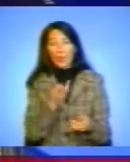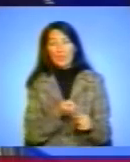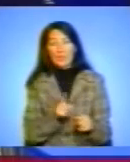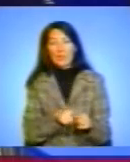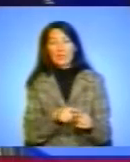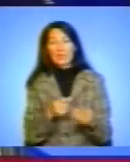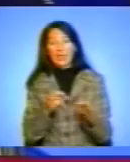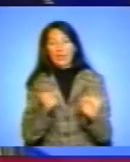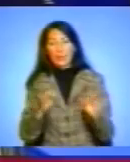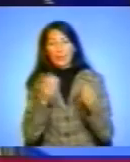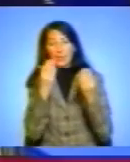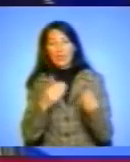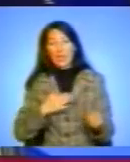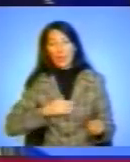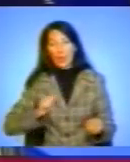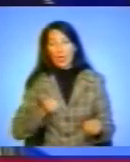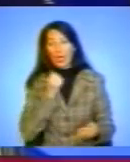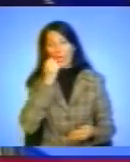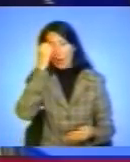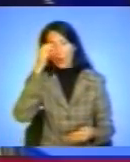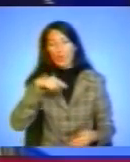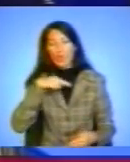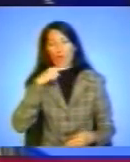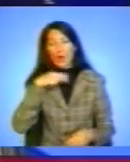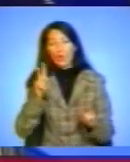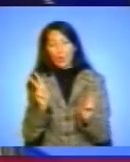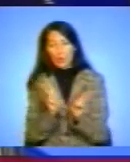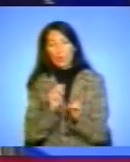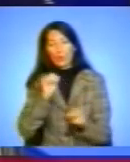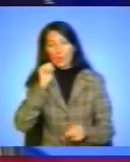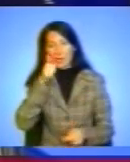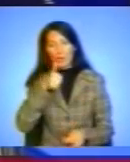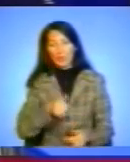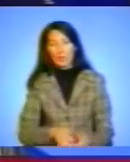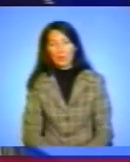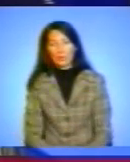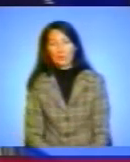побачили цей інформаційний день мої колеги. Дякую за увагу і зустрінемось завтра.